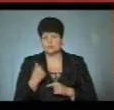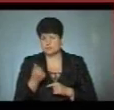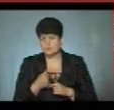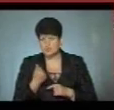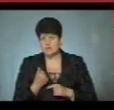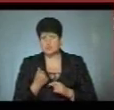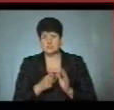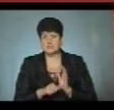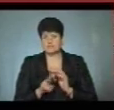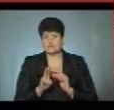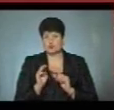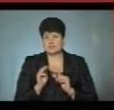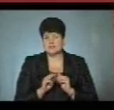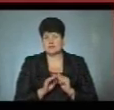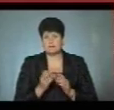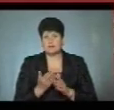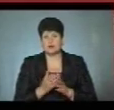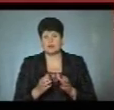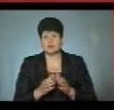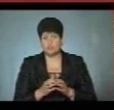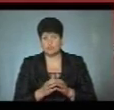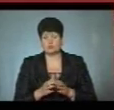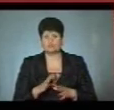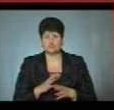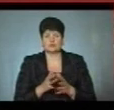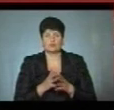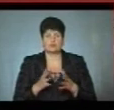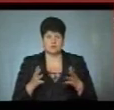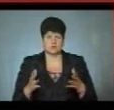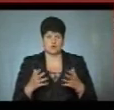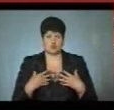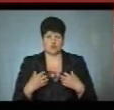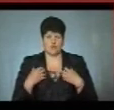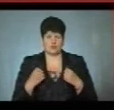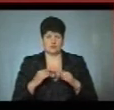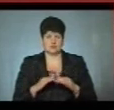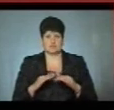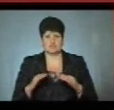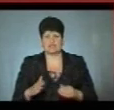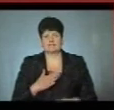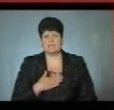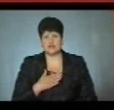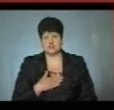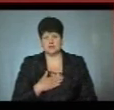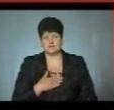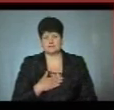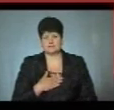з 62 тисяч пільгових категорій якомога більше діток могли оздоровитися в наших